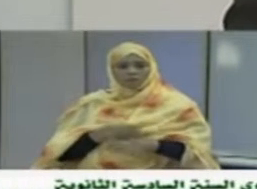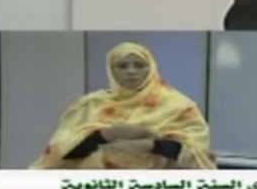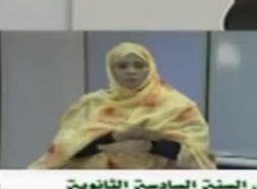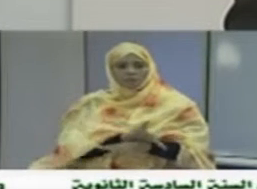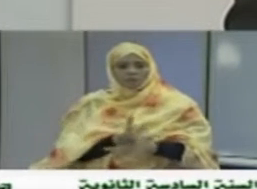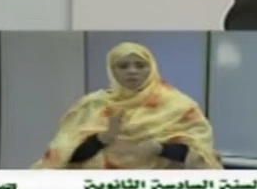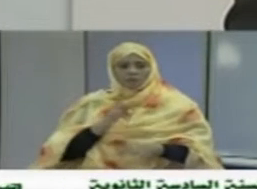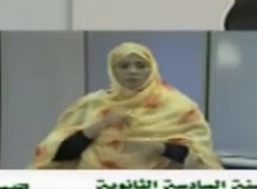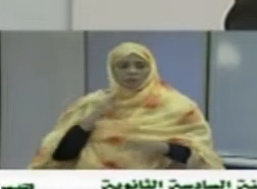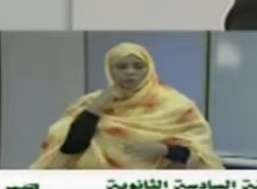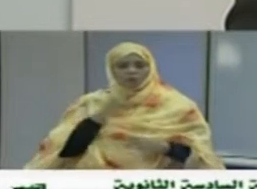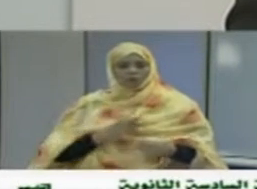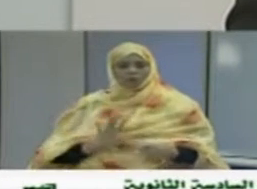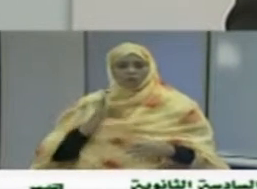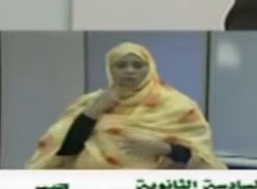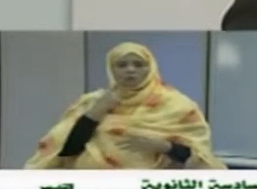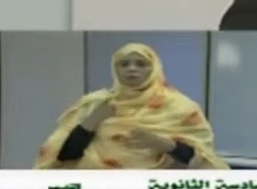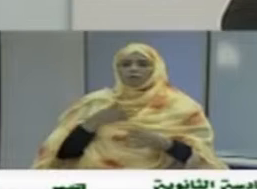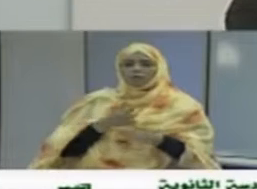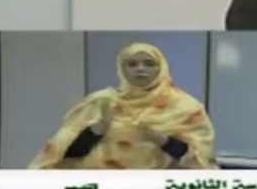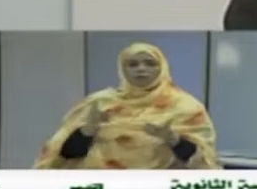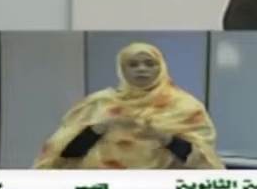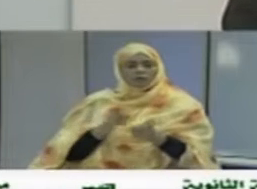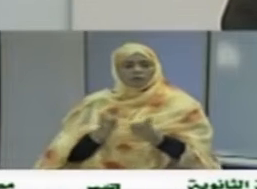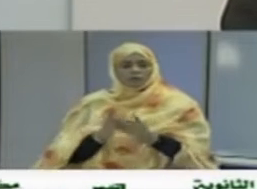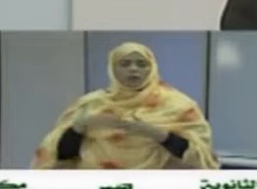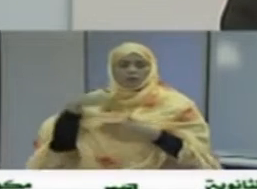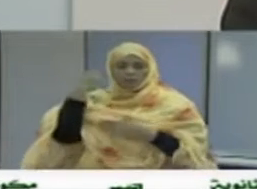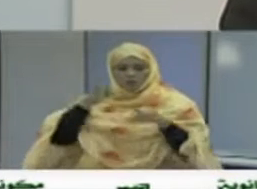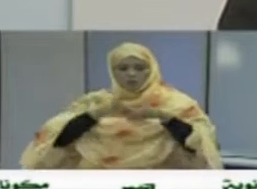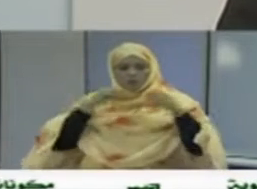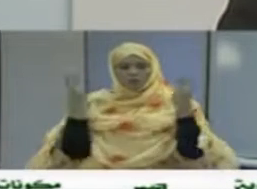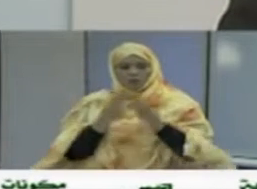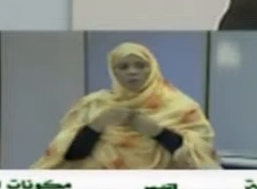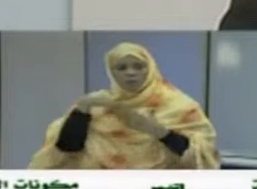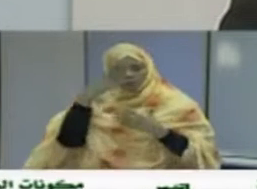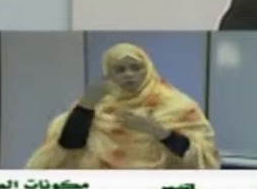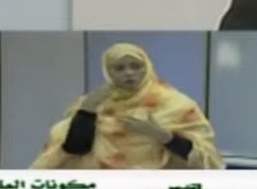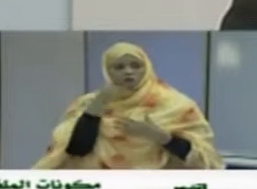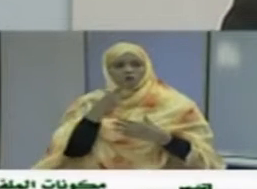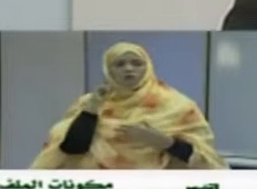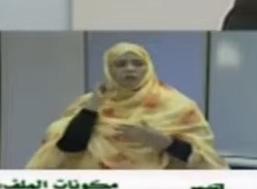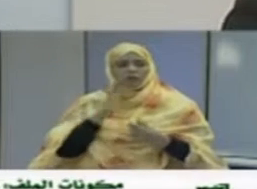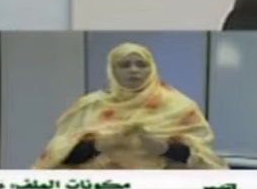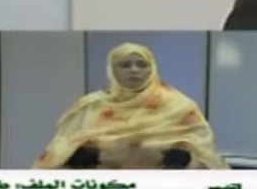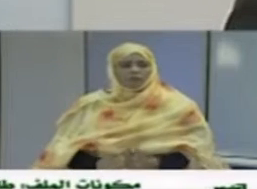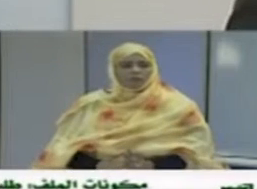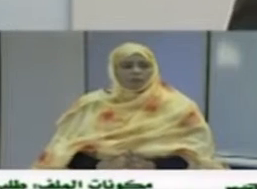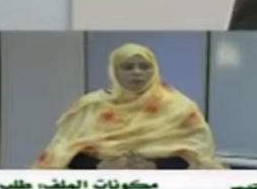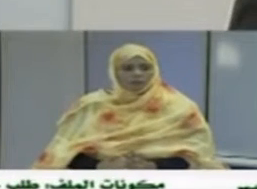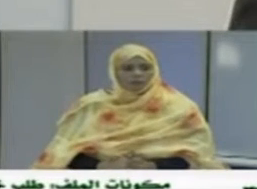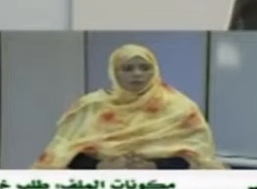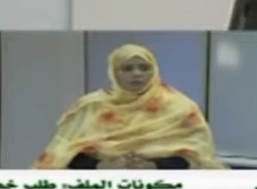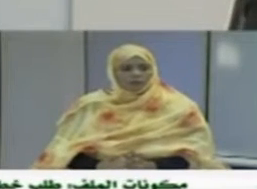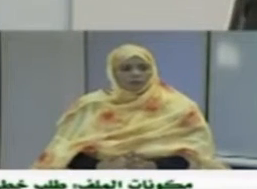هذا المؤتمر بتفاصيل أكثر خلال نشراتنا القادمة بحول الله.